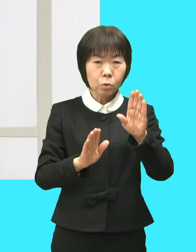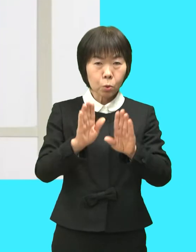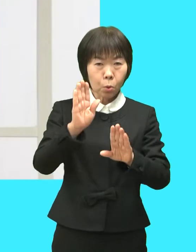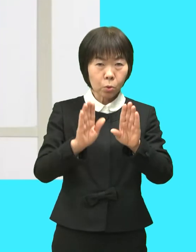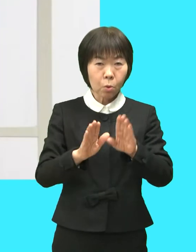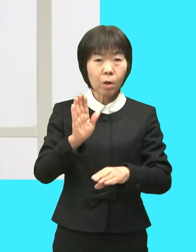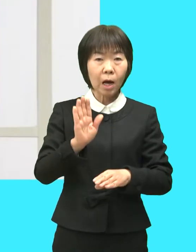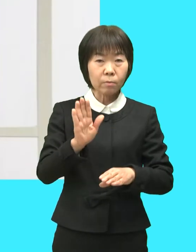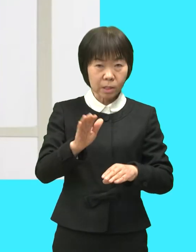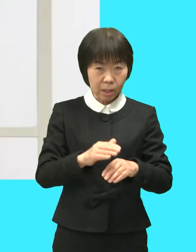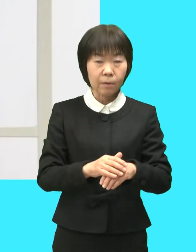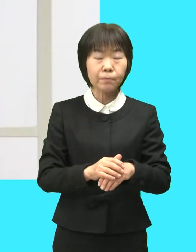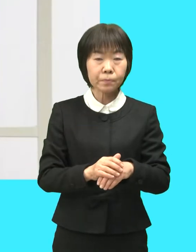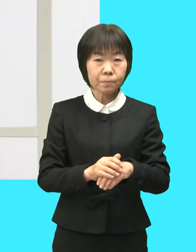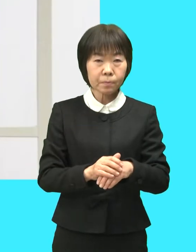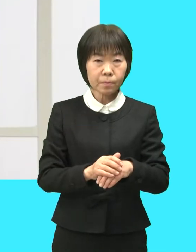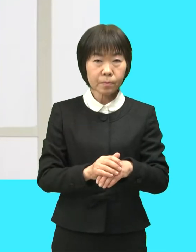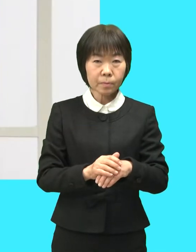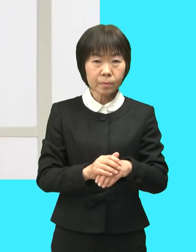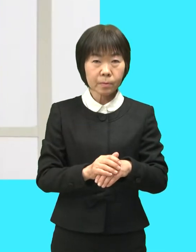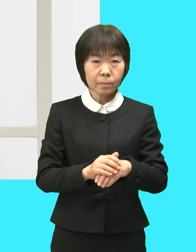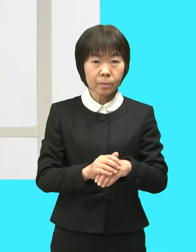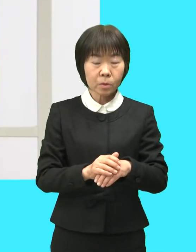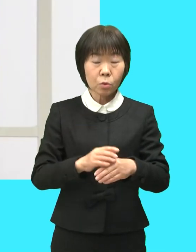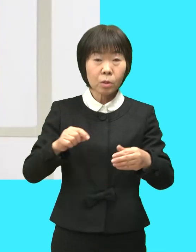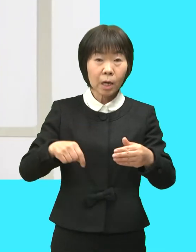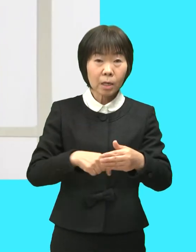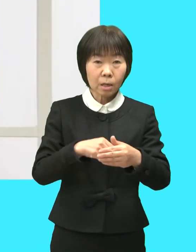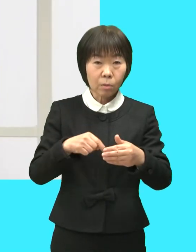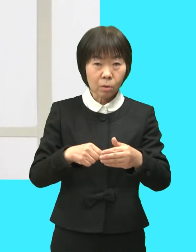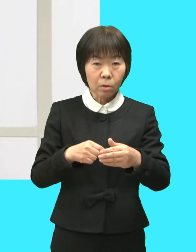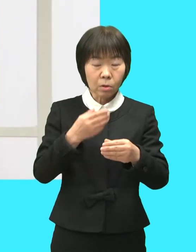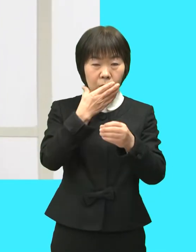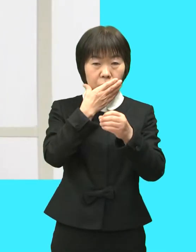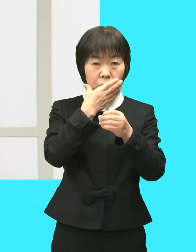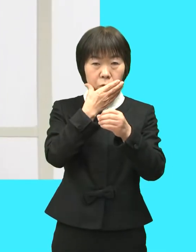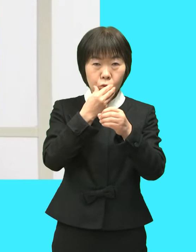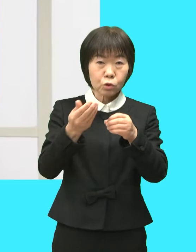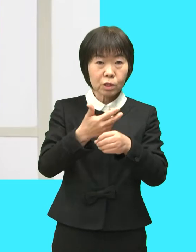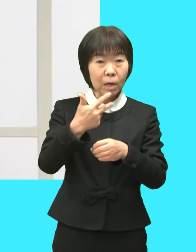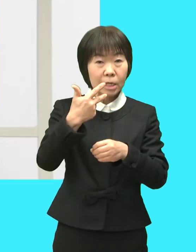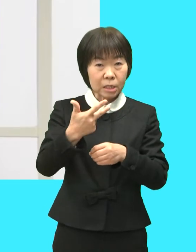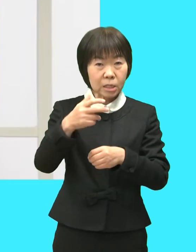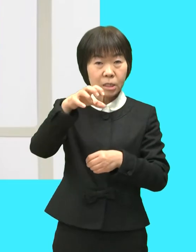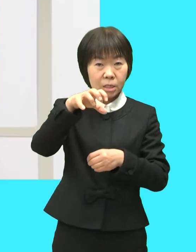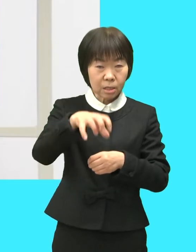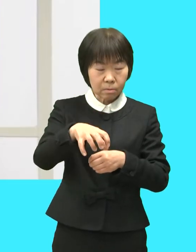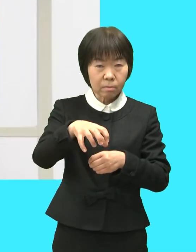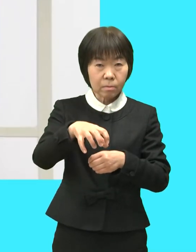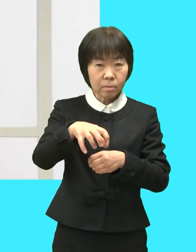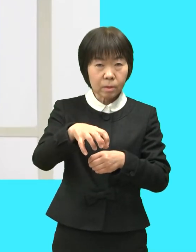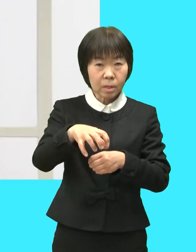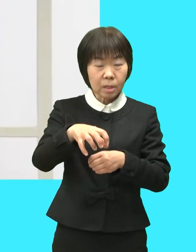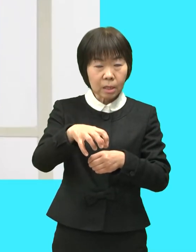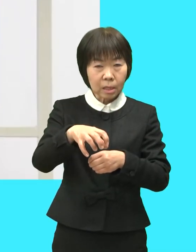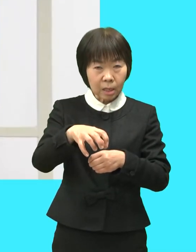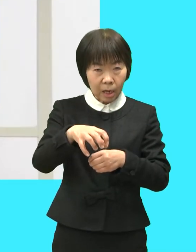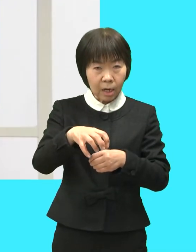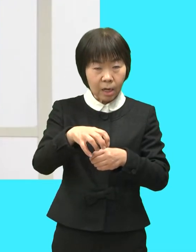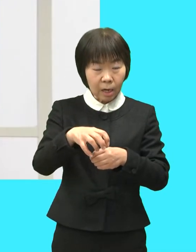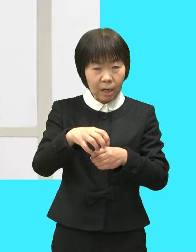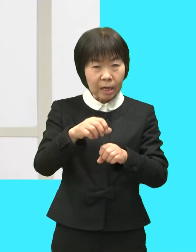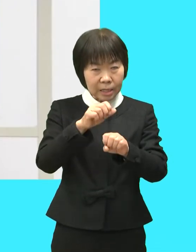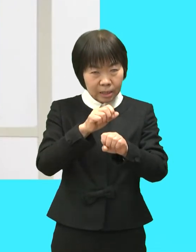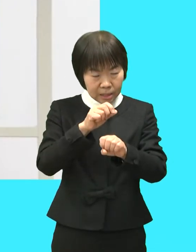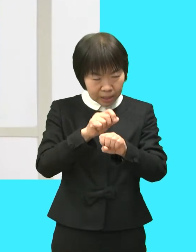増ぶりでありました。その中でも福島市、この地域が非常に深刻な状況で